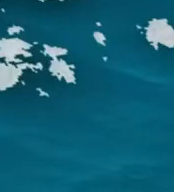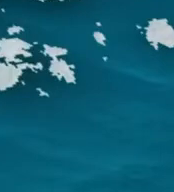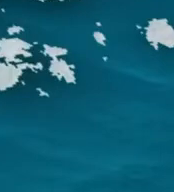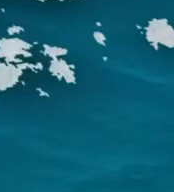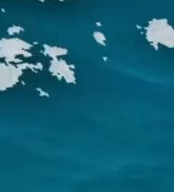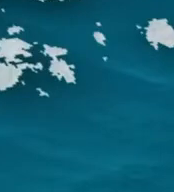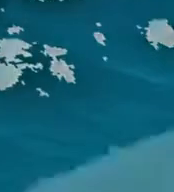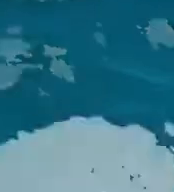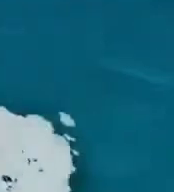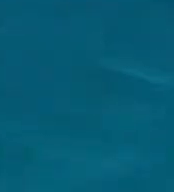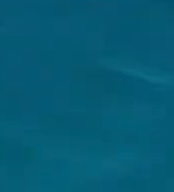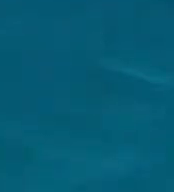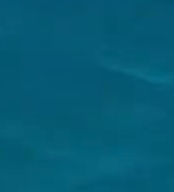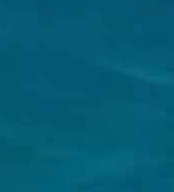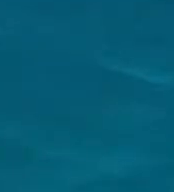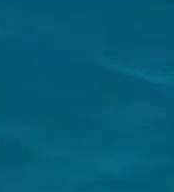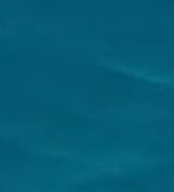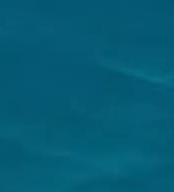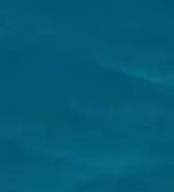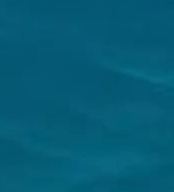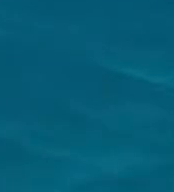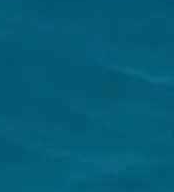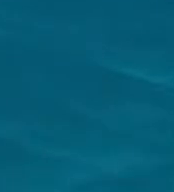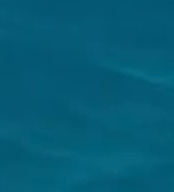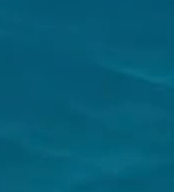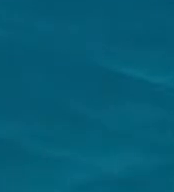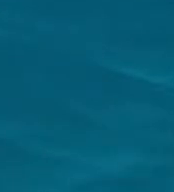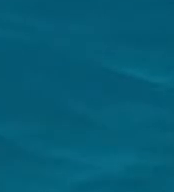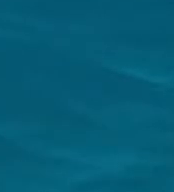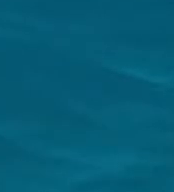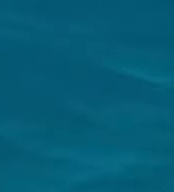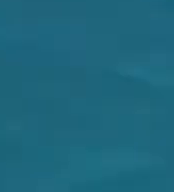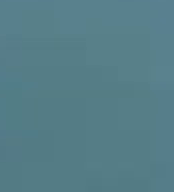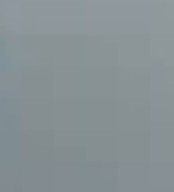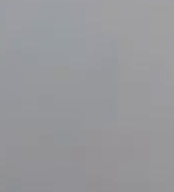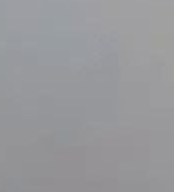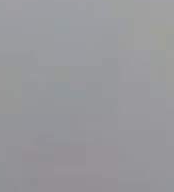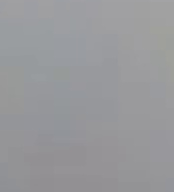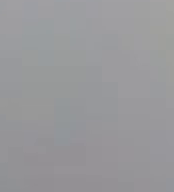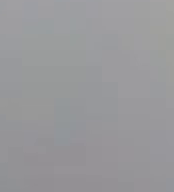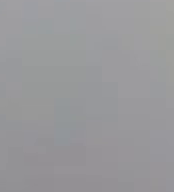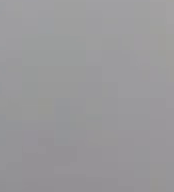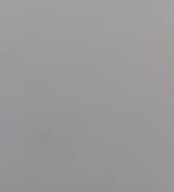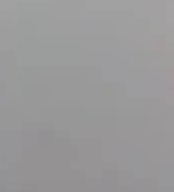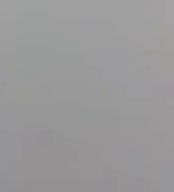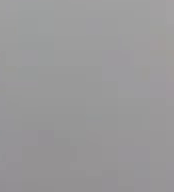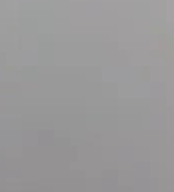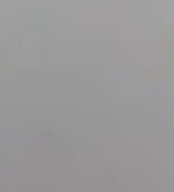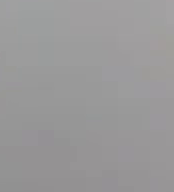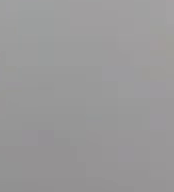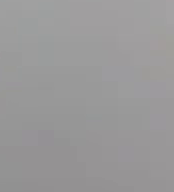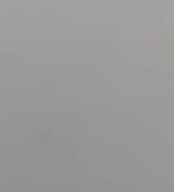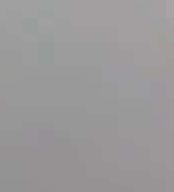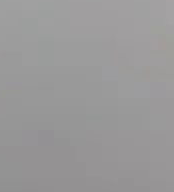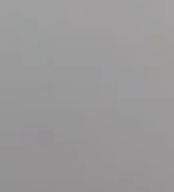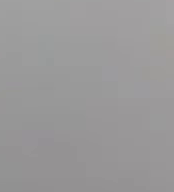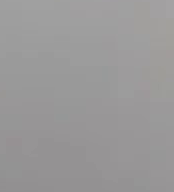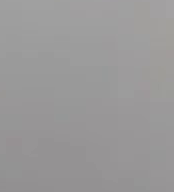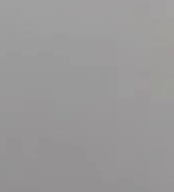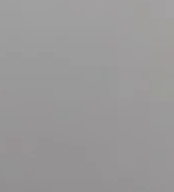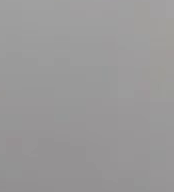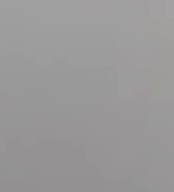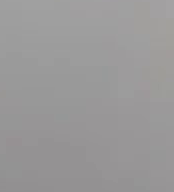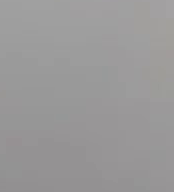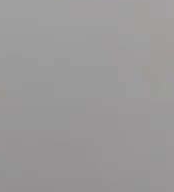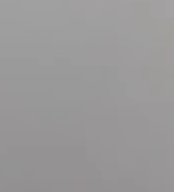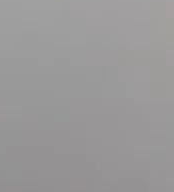예상됩니다. 바다의 물결은 전 해상에서 비교적 잔잔하겠습니다. 당분간 하늘엔 구름이 많이 끼겠고요. 주말